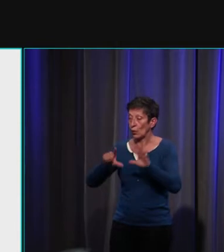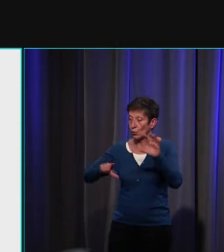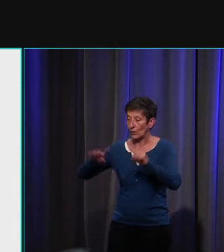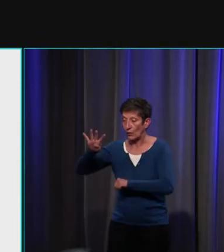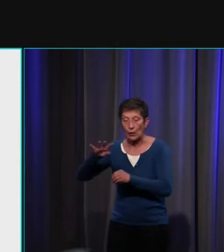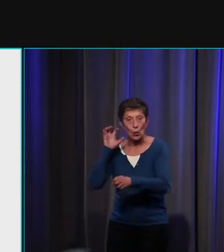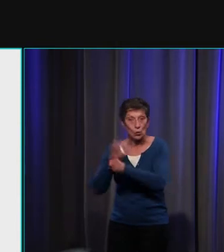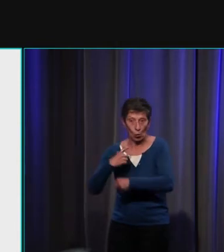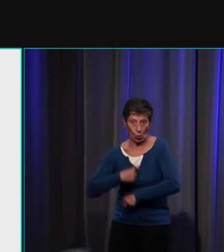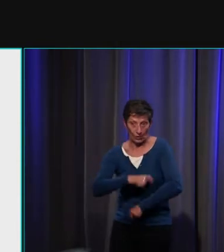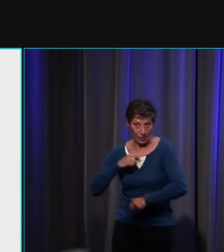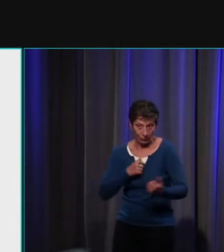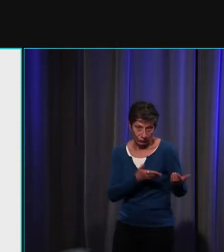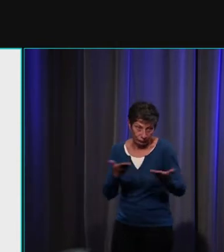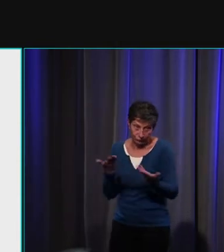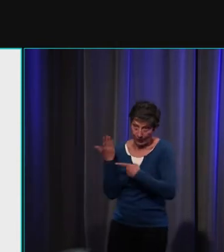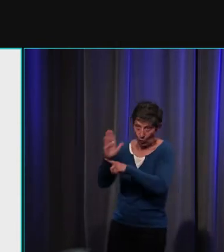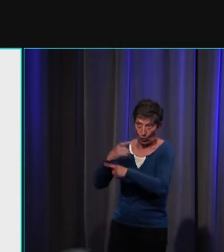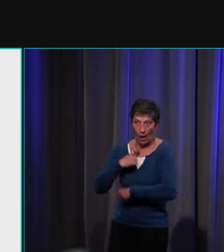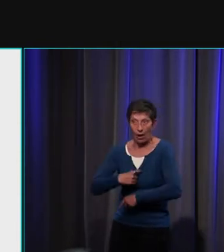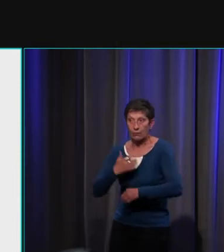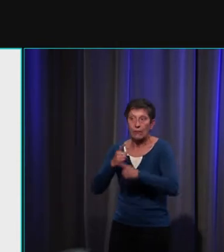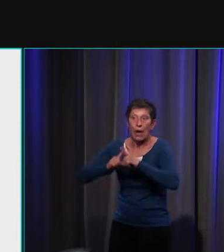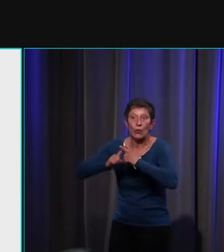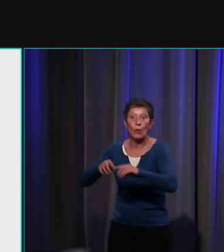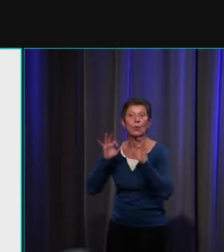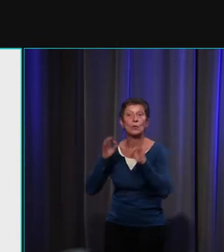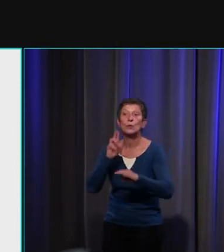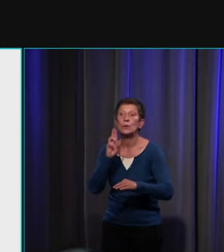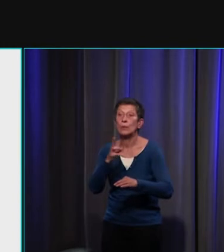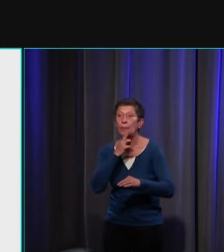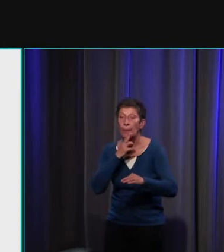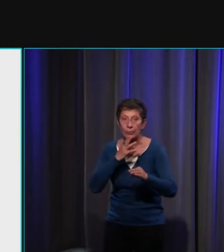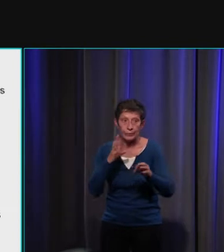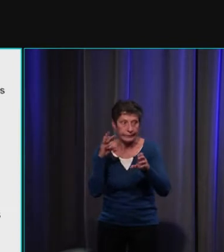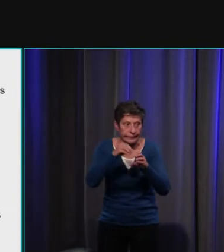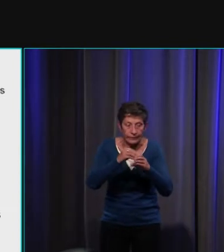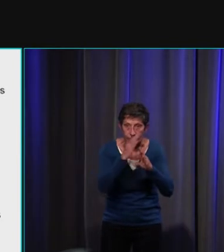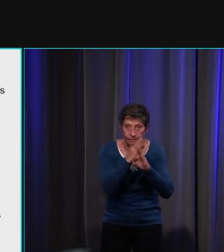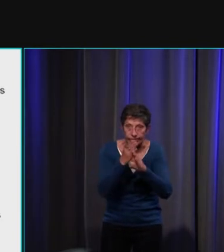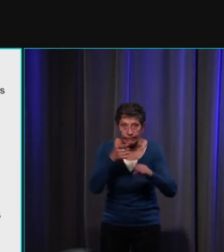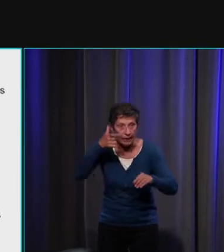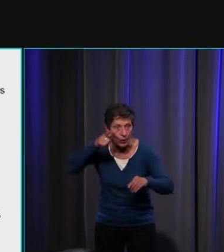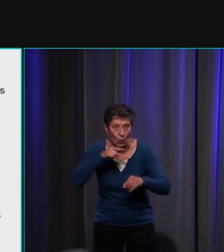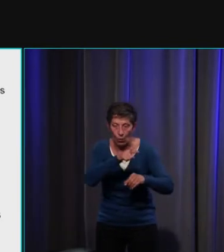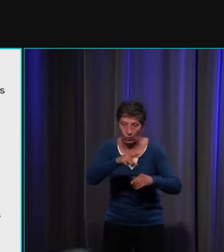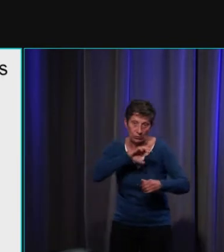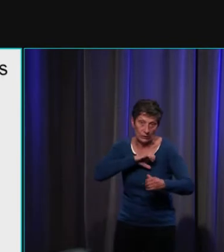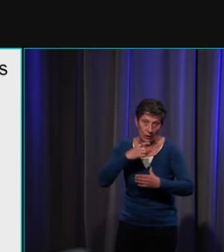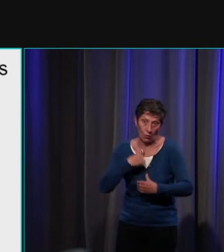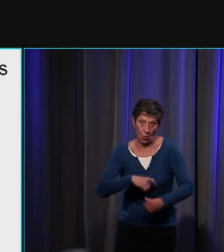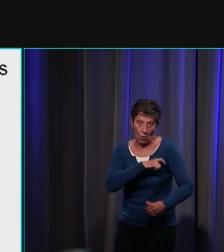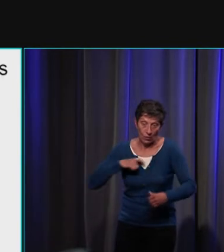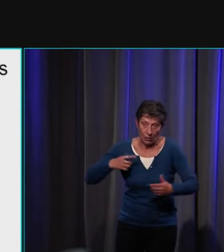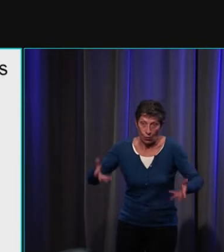la croisade au moment où le pape réfugiés à lyon essaie de lancer la croisade mais vous verrez ça dans mon livre puis c'est un peu une